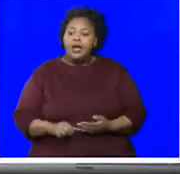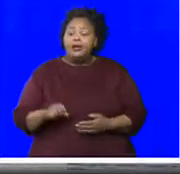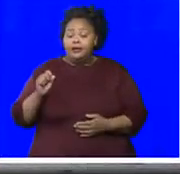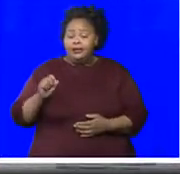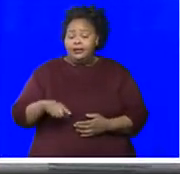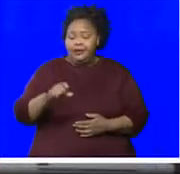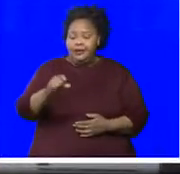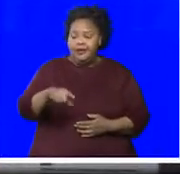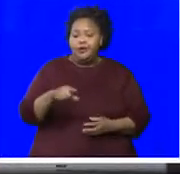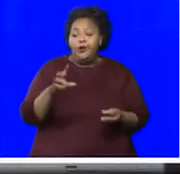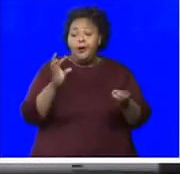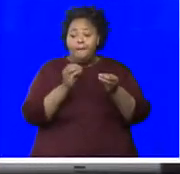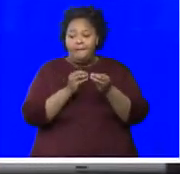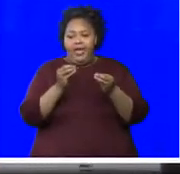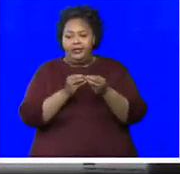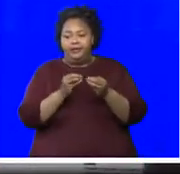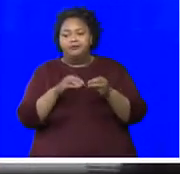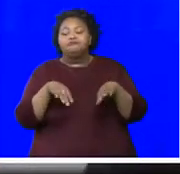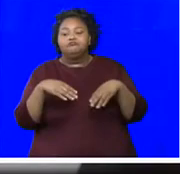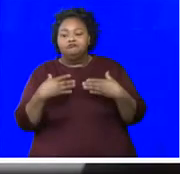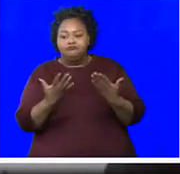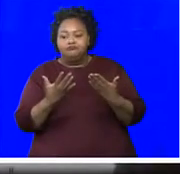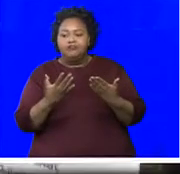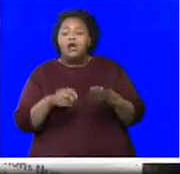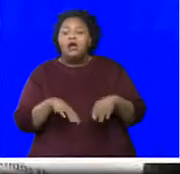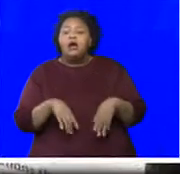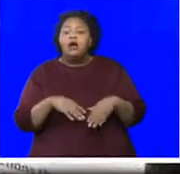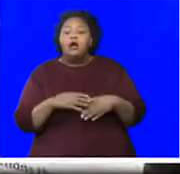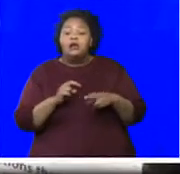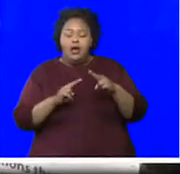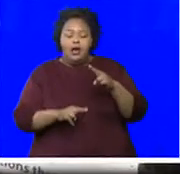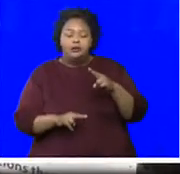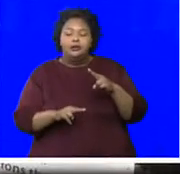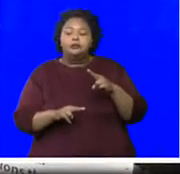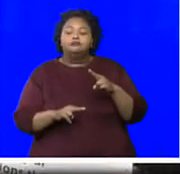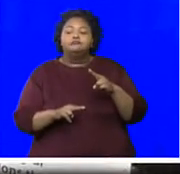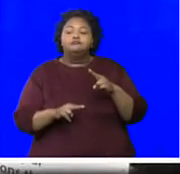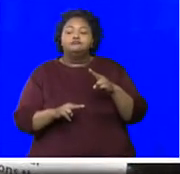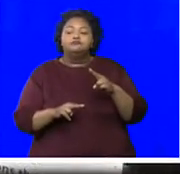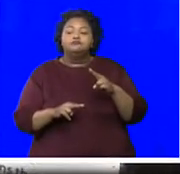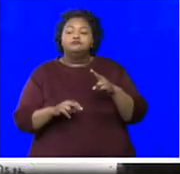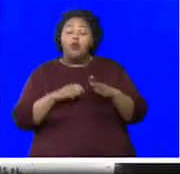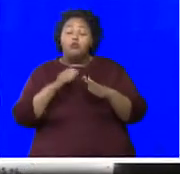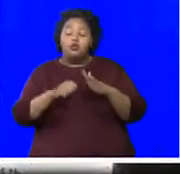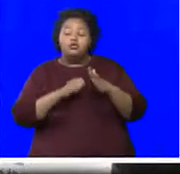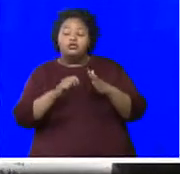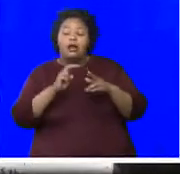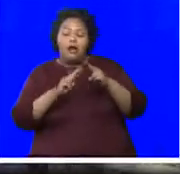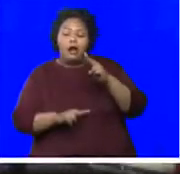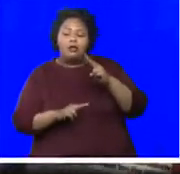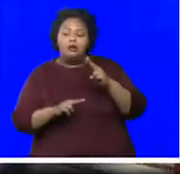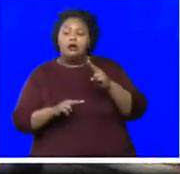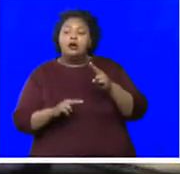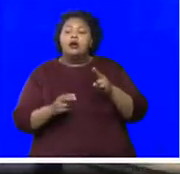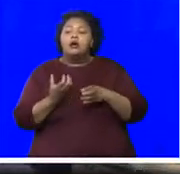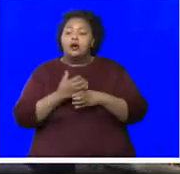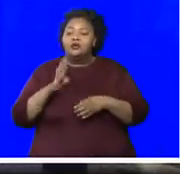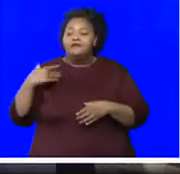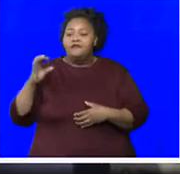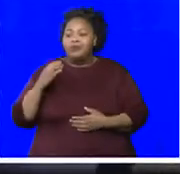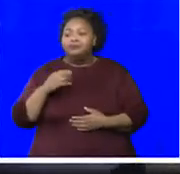ungephansi kweluhlelo lelive laseTaiwan lelicinisekisa ukuthi emave ase-Afrika anetibhitfo letahlukahlukene